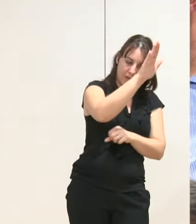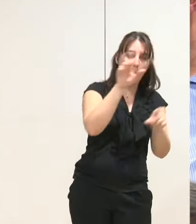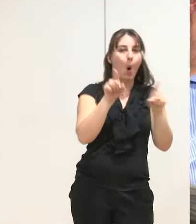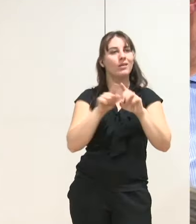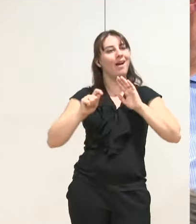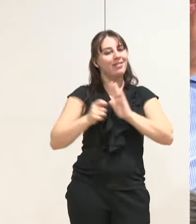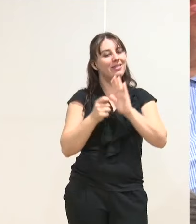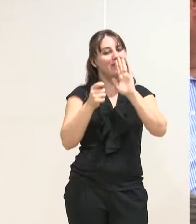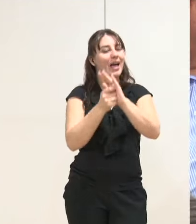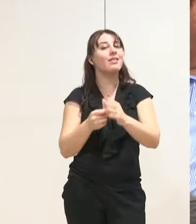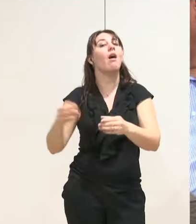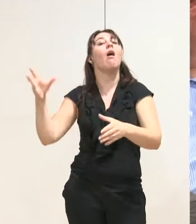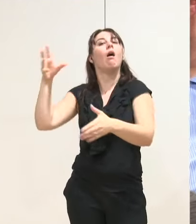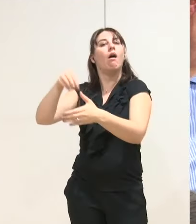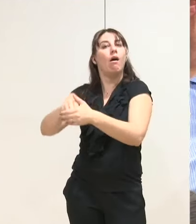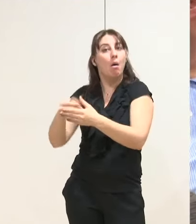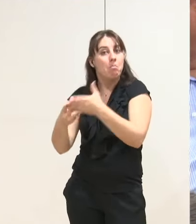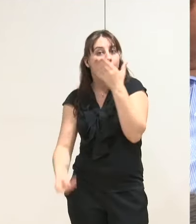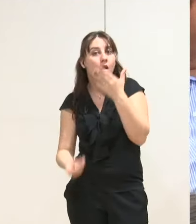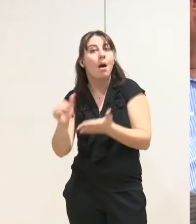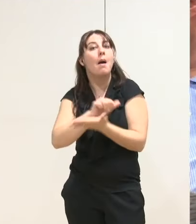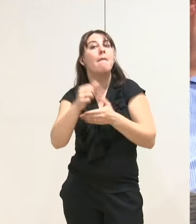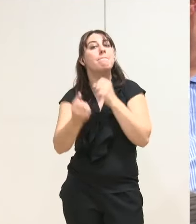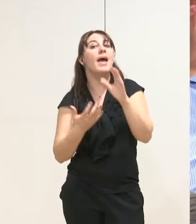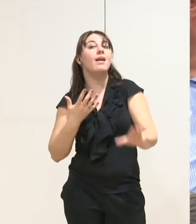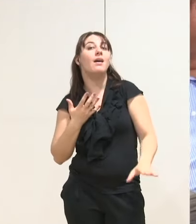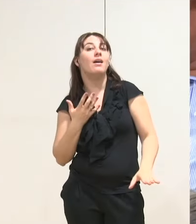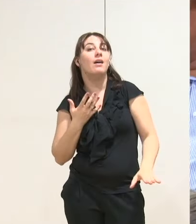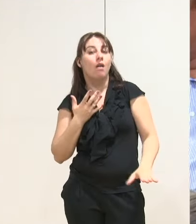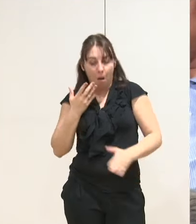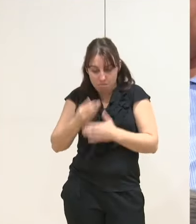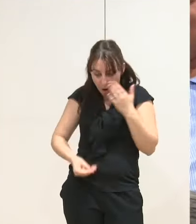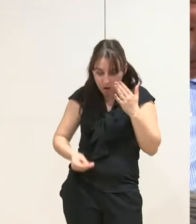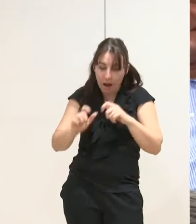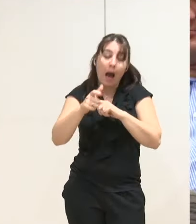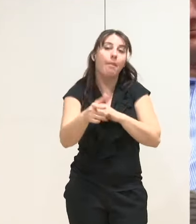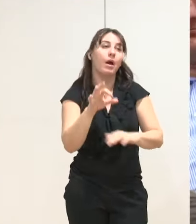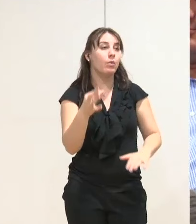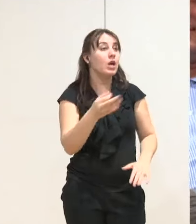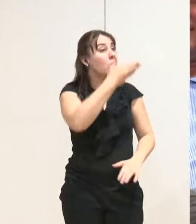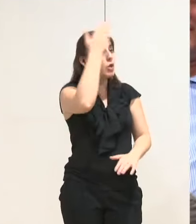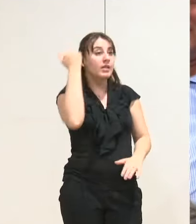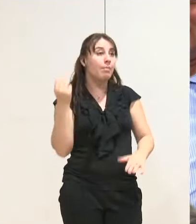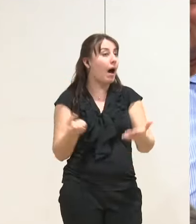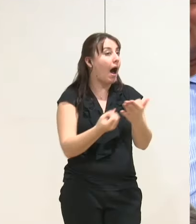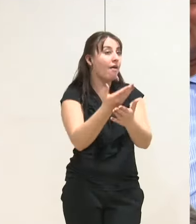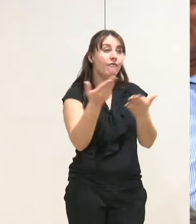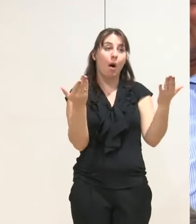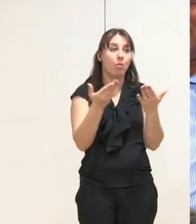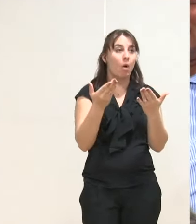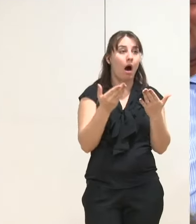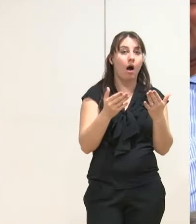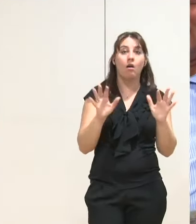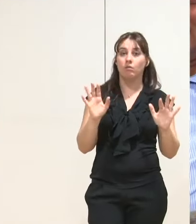dates qui ne figuraient pas dans le mail que nous avons reçu auparavant je ne sais pas ce qu'on vous a dit sur les documents qui m'ont été